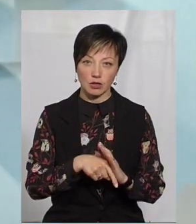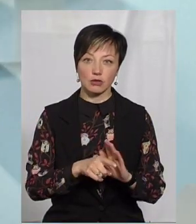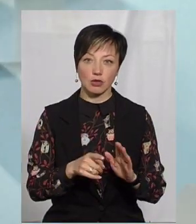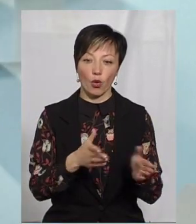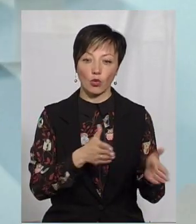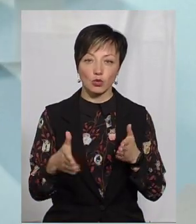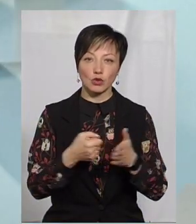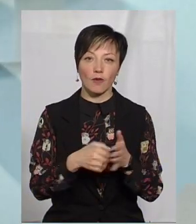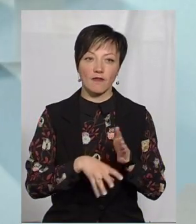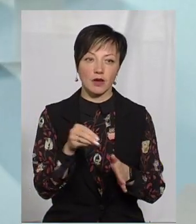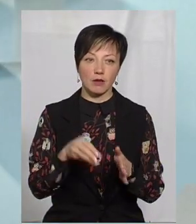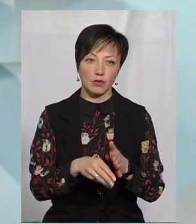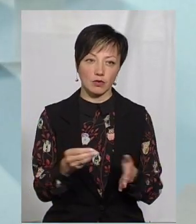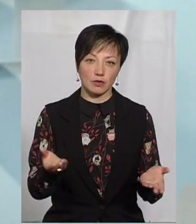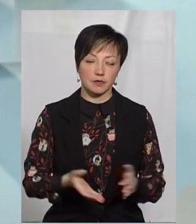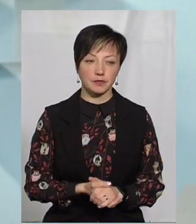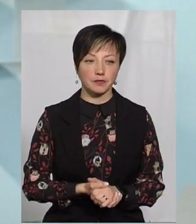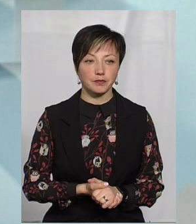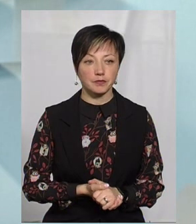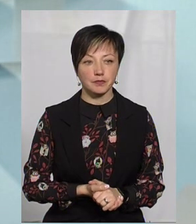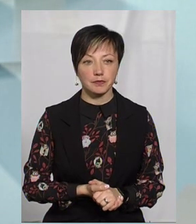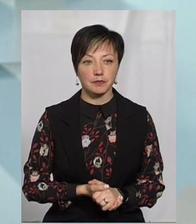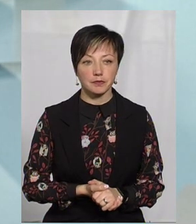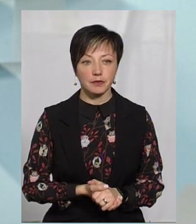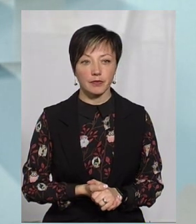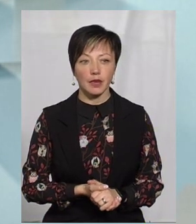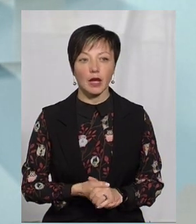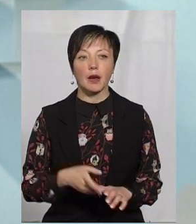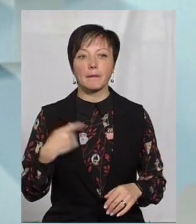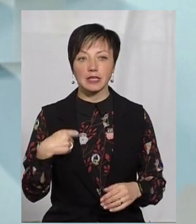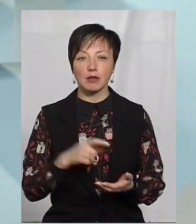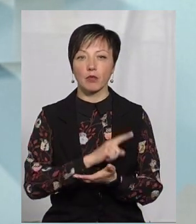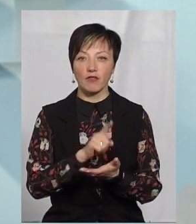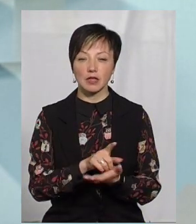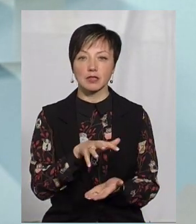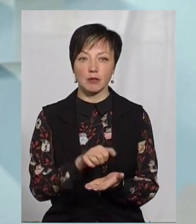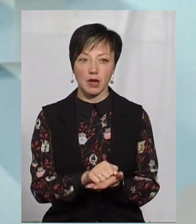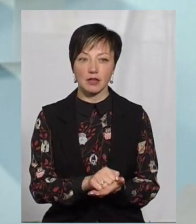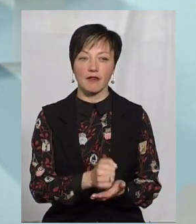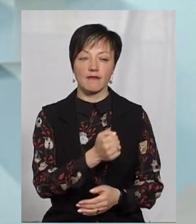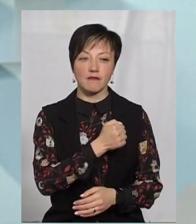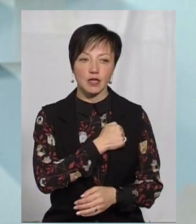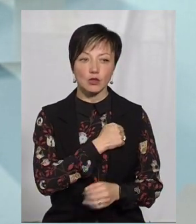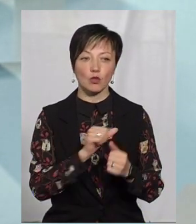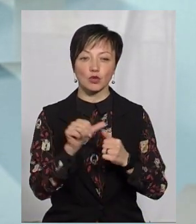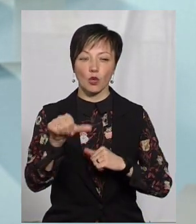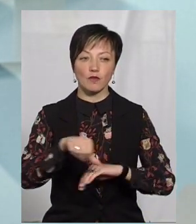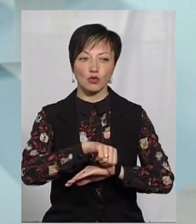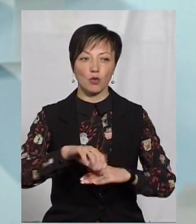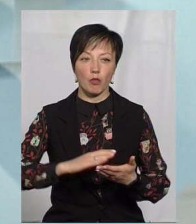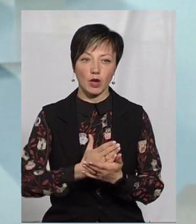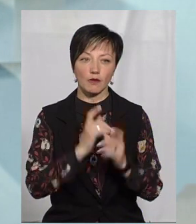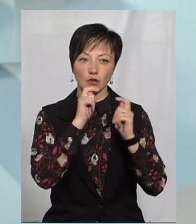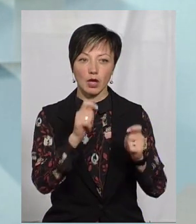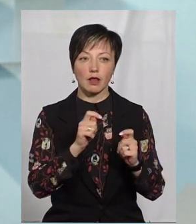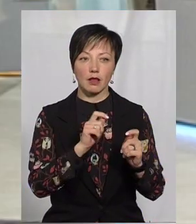однозначно, вони готуються до виборів. Ну, якби вони там не казали про привабливість і так далі, президент повинен займатися військом, зовнішньою політикою і